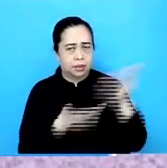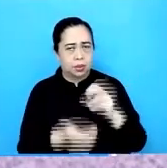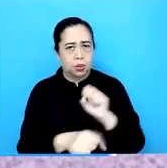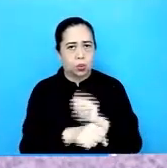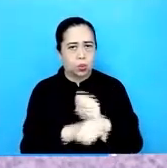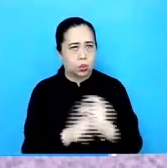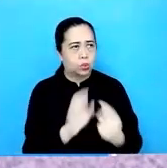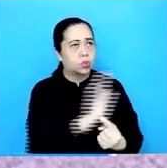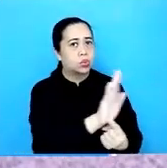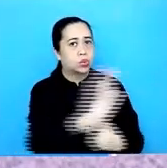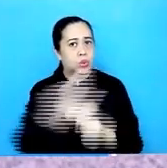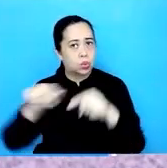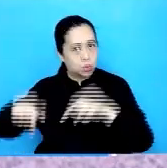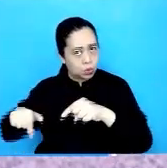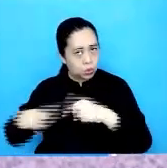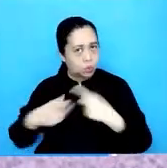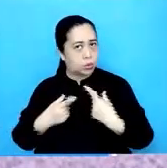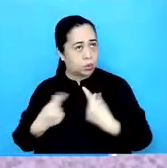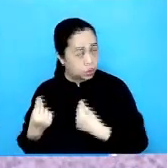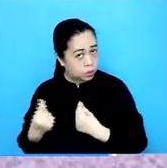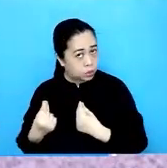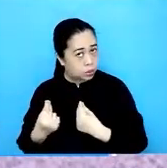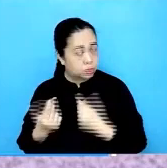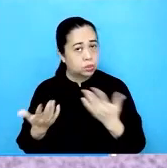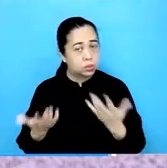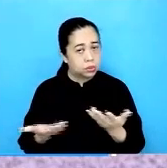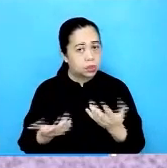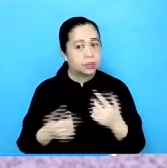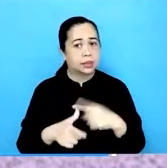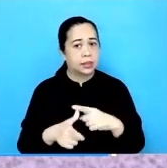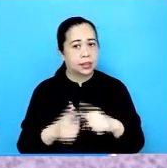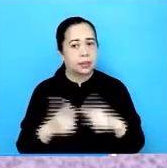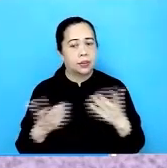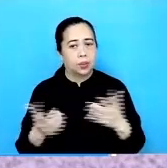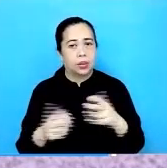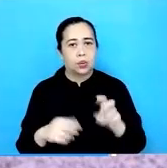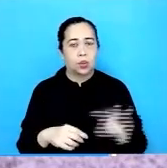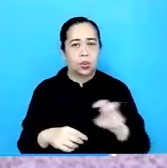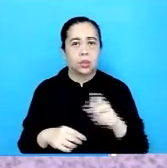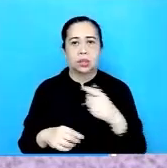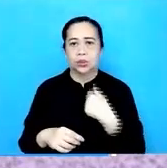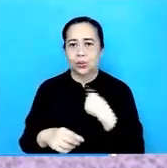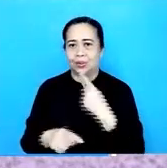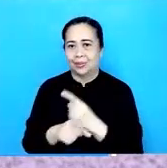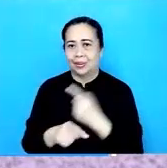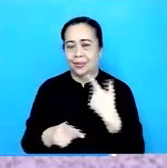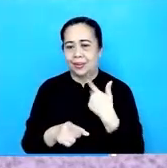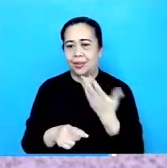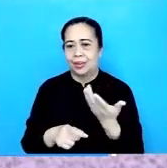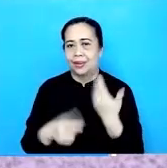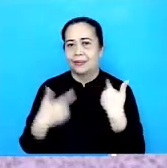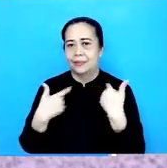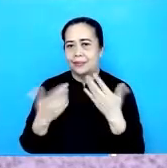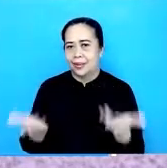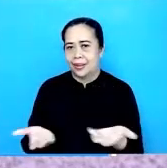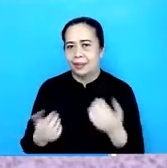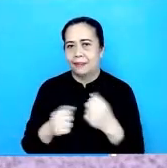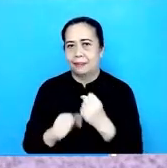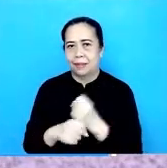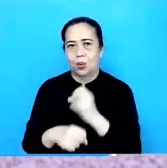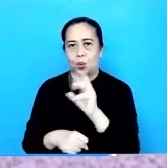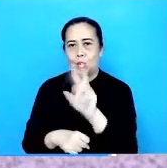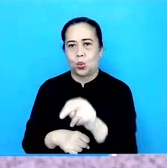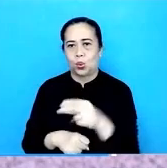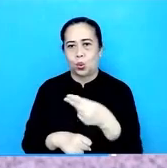them, here, this is what we do. Oh. Tapos, nung nagkaroon ng walking tour, we have a walking tour where we have the make your own hopya.